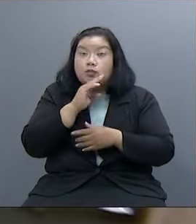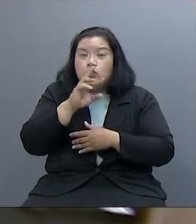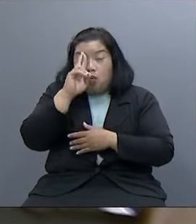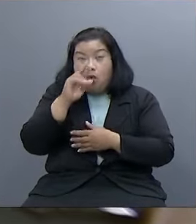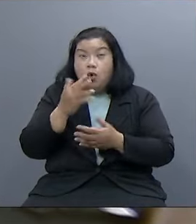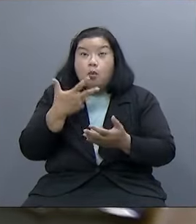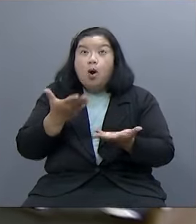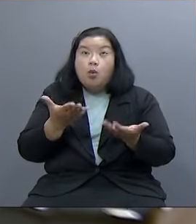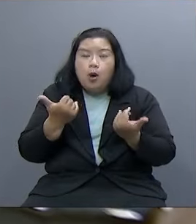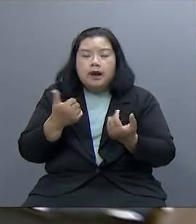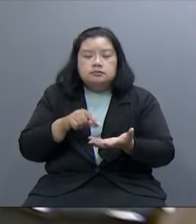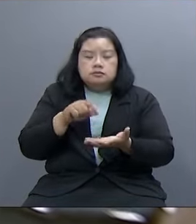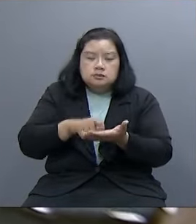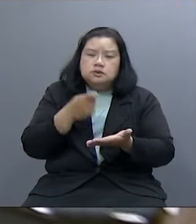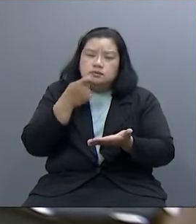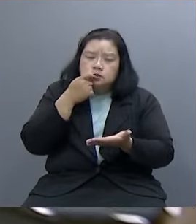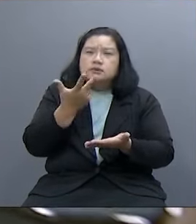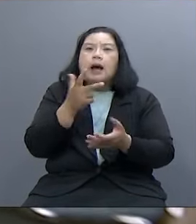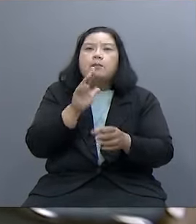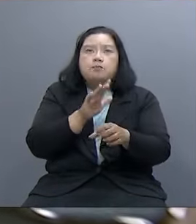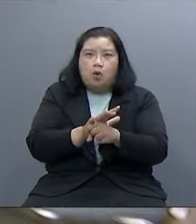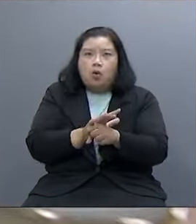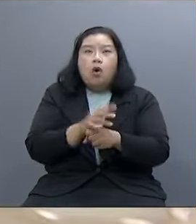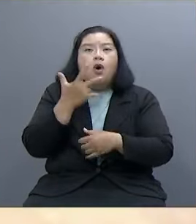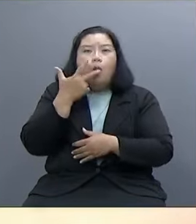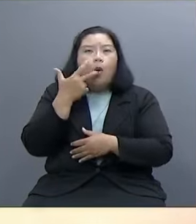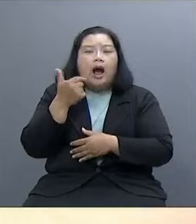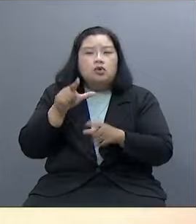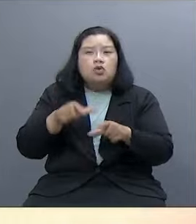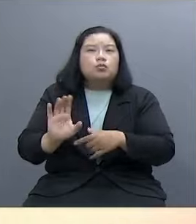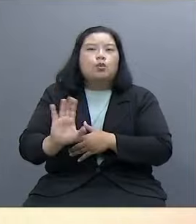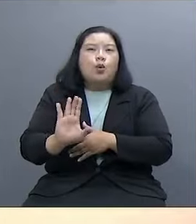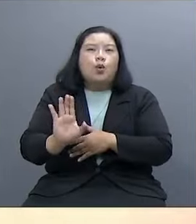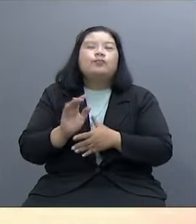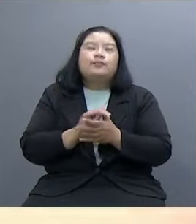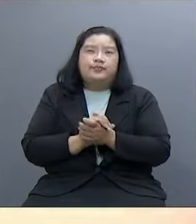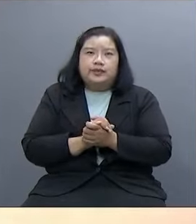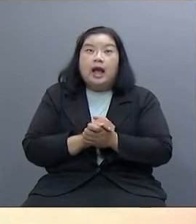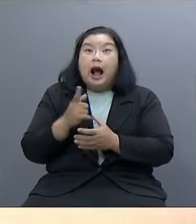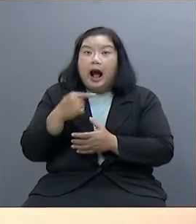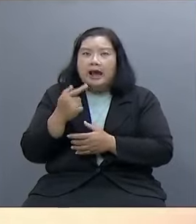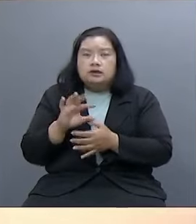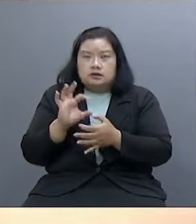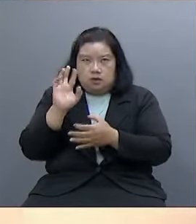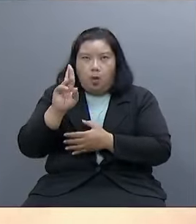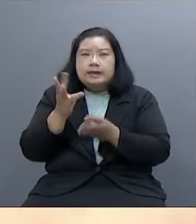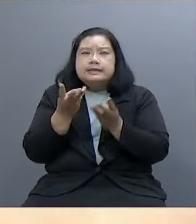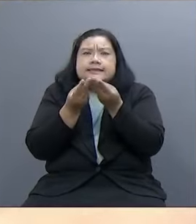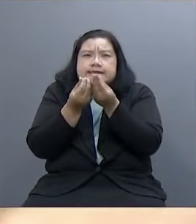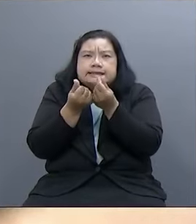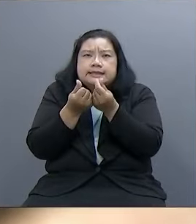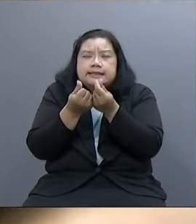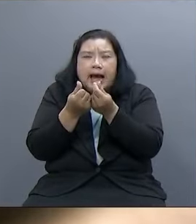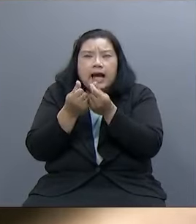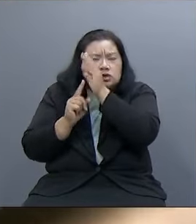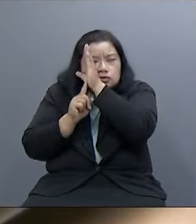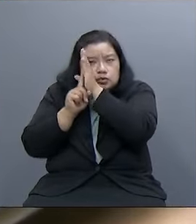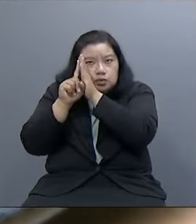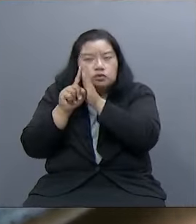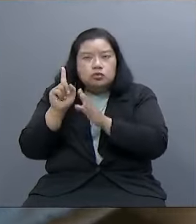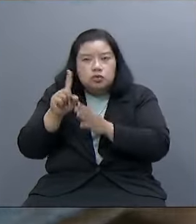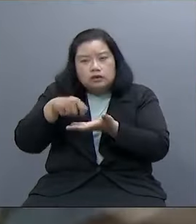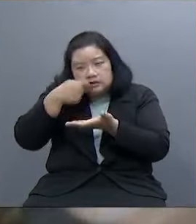แค่ 3-4 ชิ้นไม่จำเป็นจะต้องลดน้ำตาลในส่วนผสมค่ะผู้ป่วยที่มีไขมันในเลือดสูงสามารถรับประทานได้จำกัดปริมาณเหมือนกันกับประมา